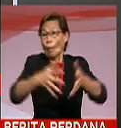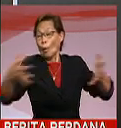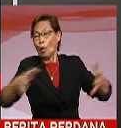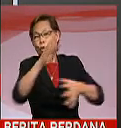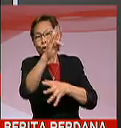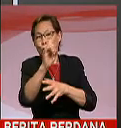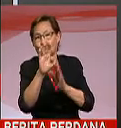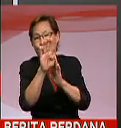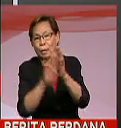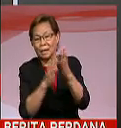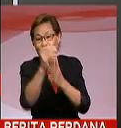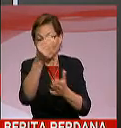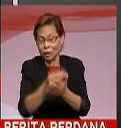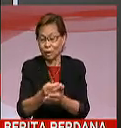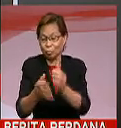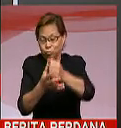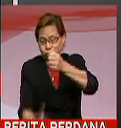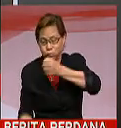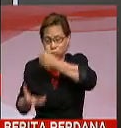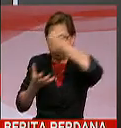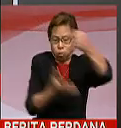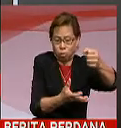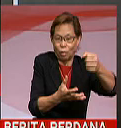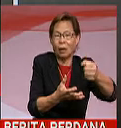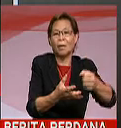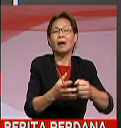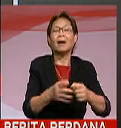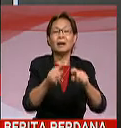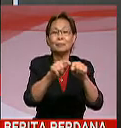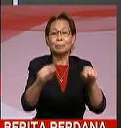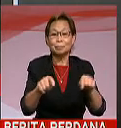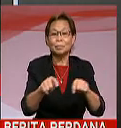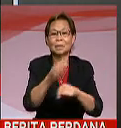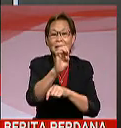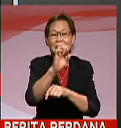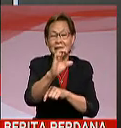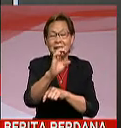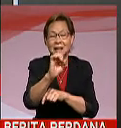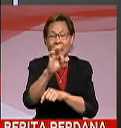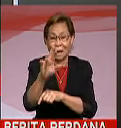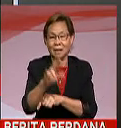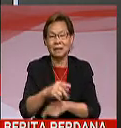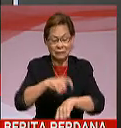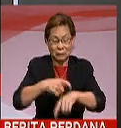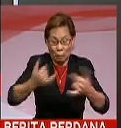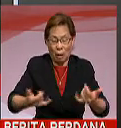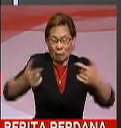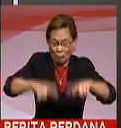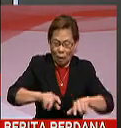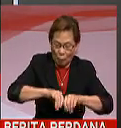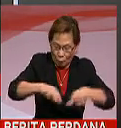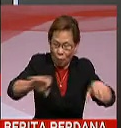RM70 bilion ke wilayah Pantai Timur. Jadi, memandangkan situasi semasa kini dengan penularan